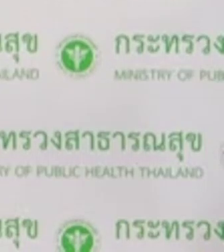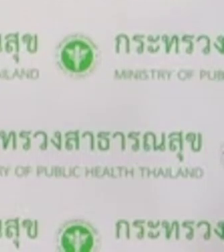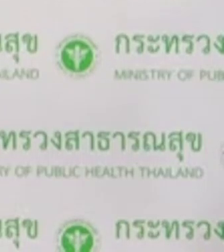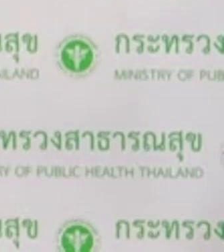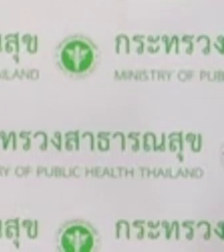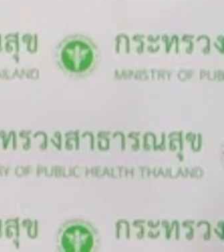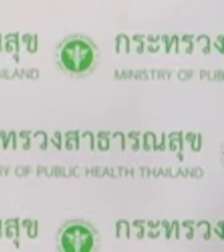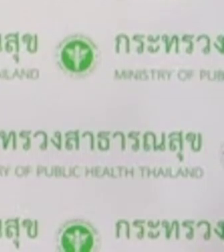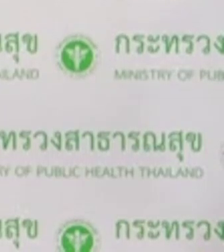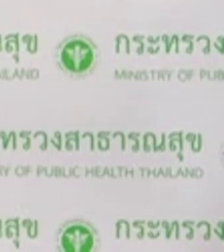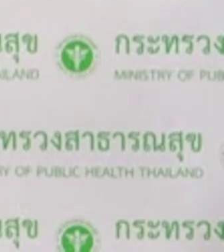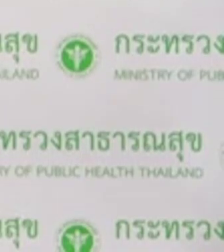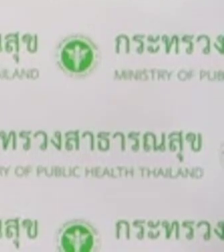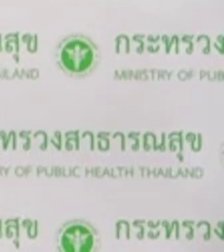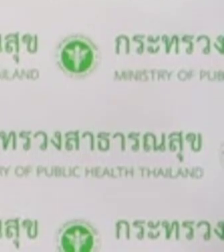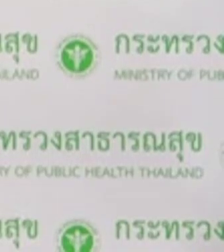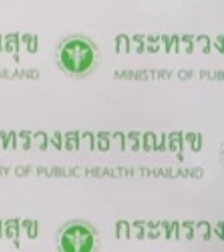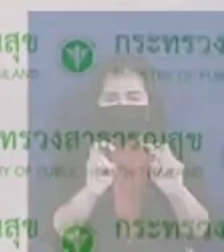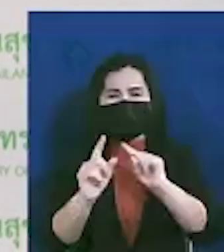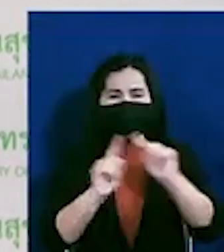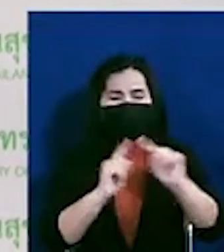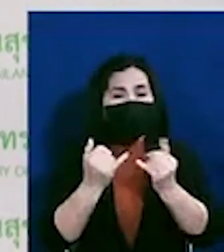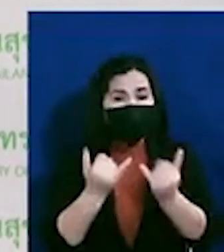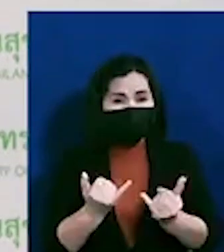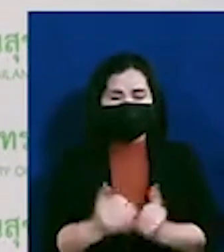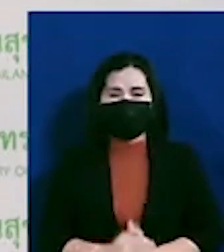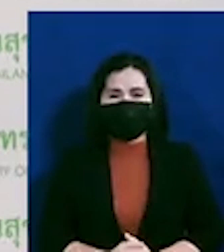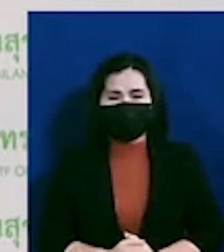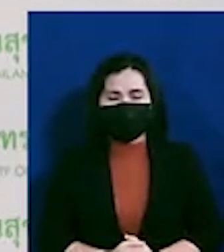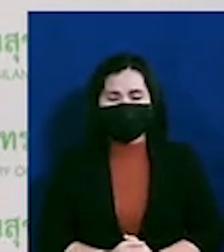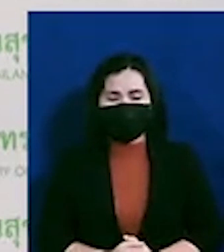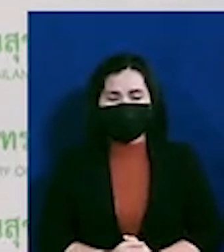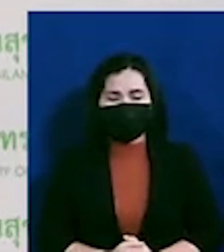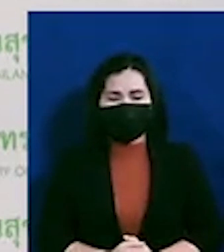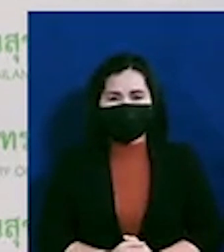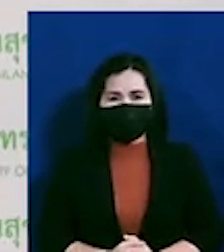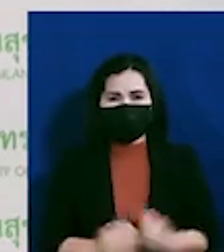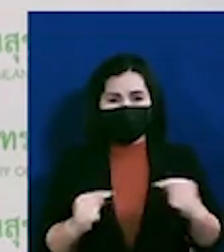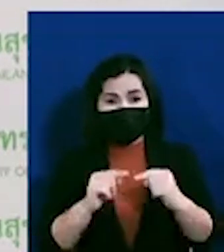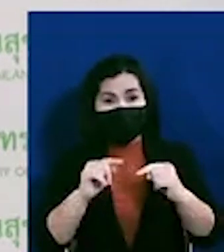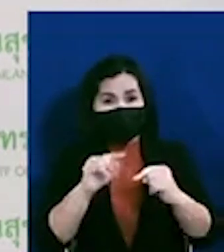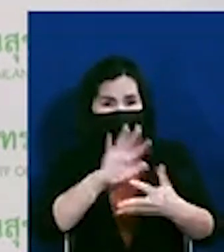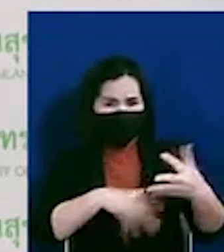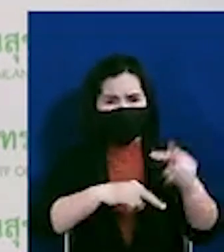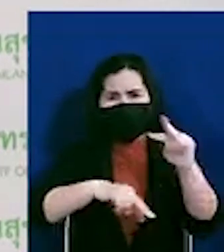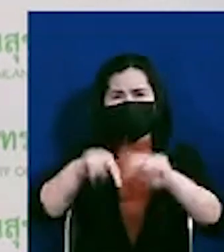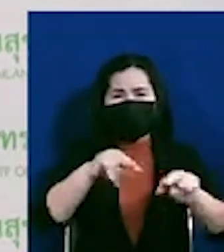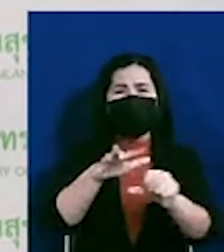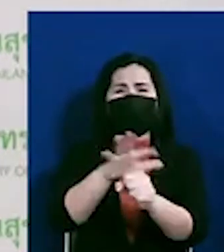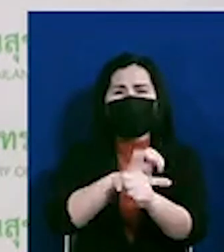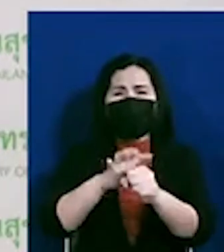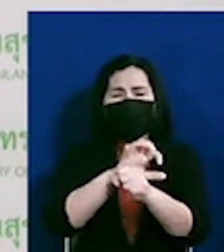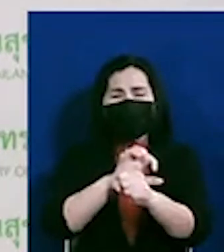อีกประเด็นหนึ่งนะครับที่มีการพูดกันในช่วงนี้ก็คือเรื่องของมาตรการการพัดกรองนะครับด้วยรับติด